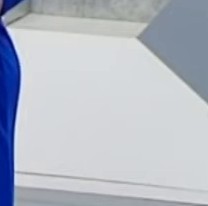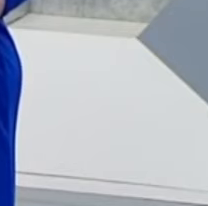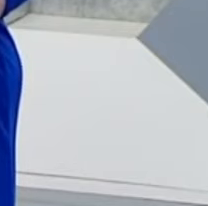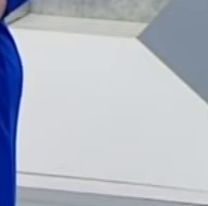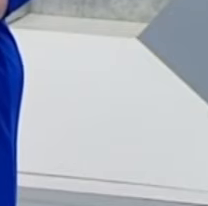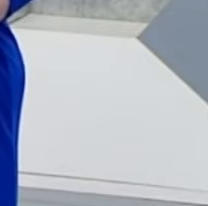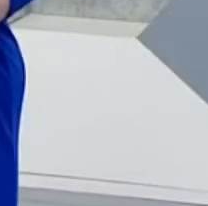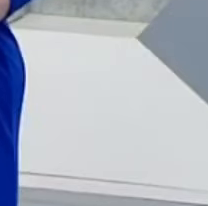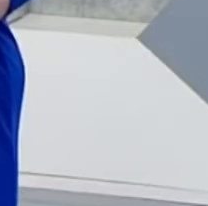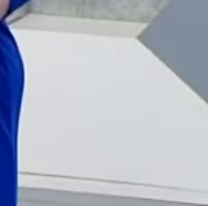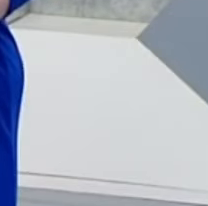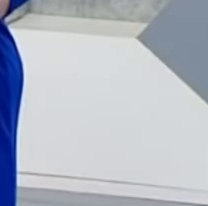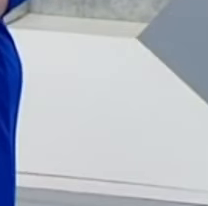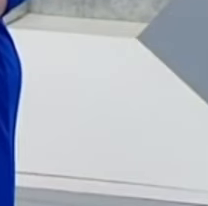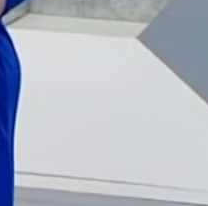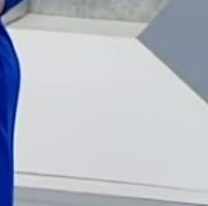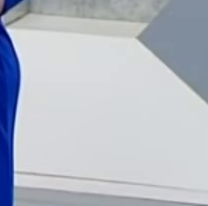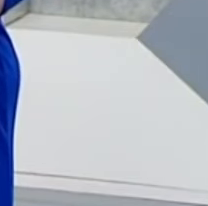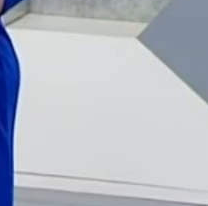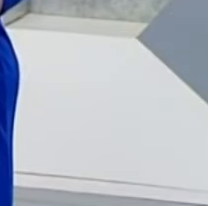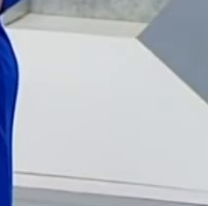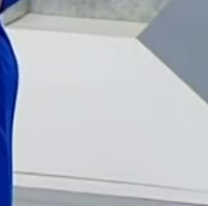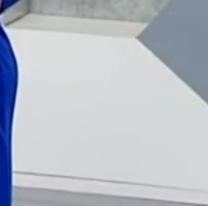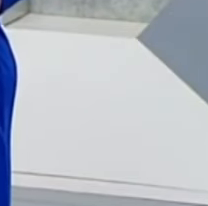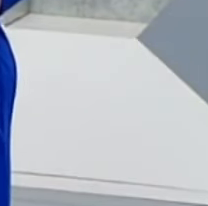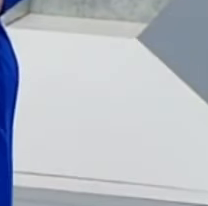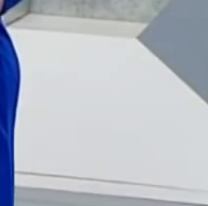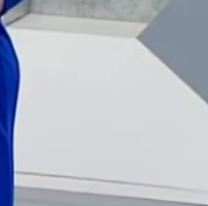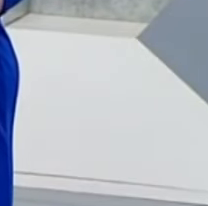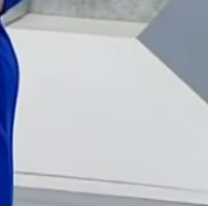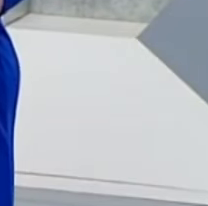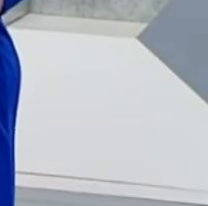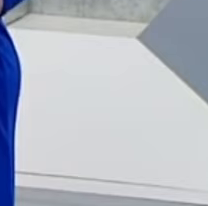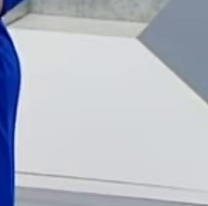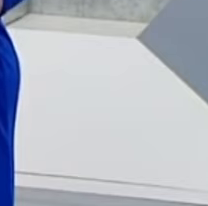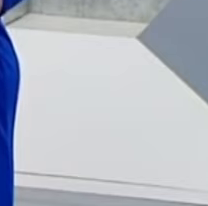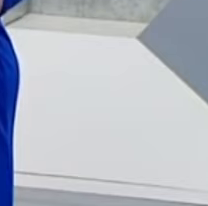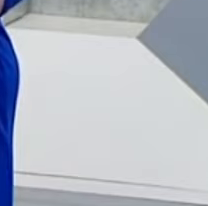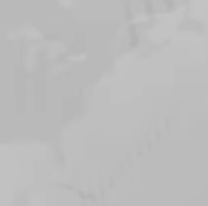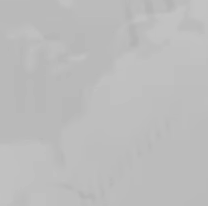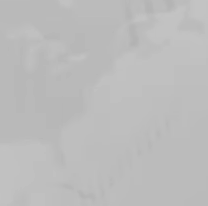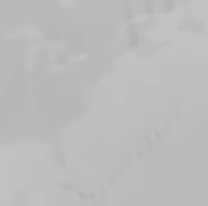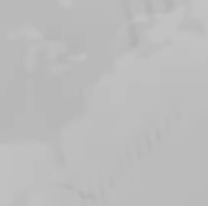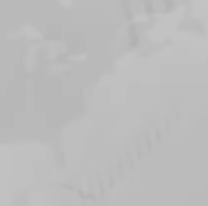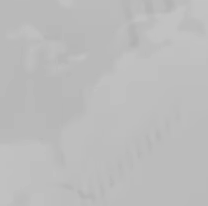GMA Pinoy TV at sa www.gmanews.tv.